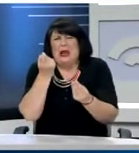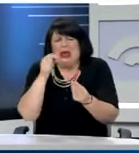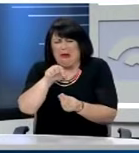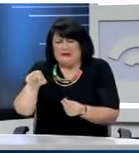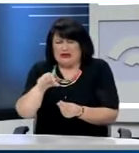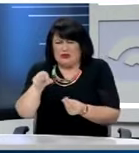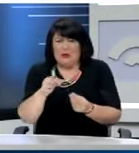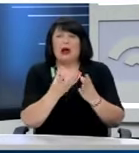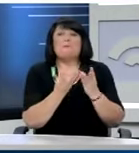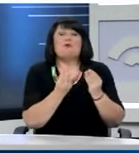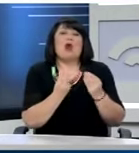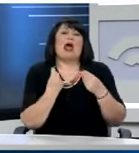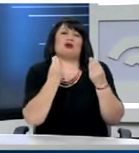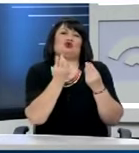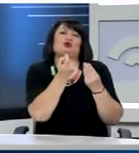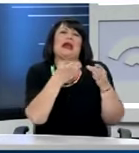Το